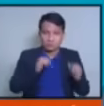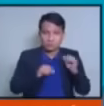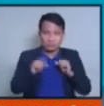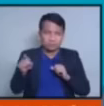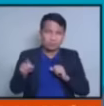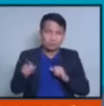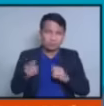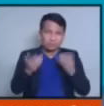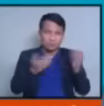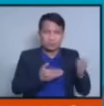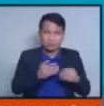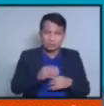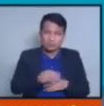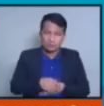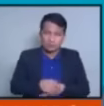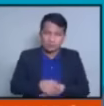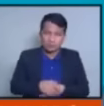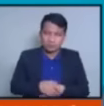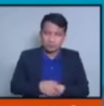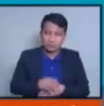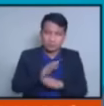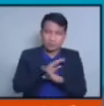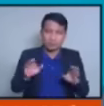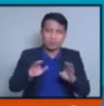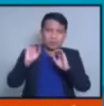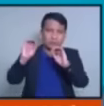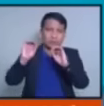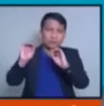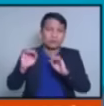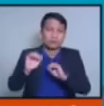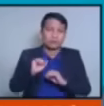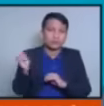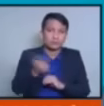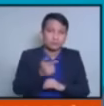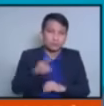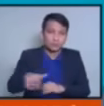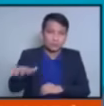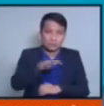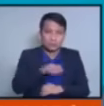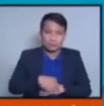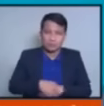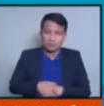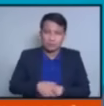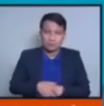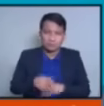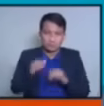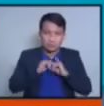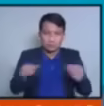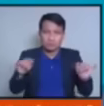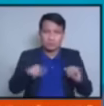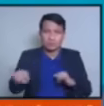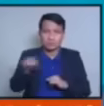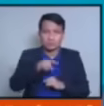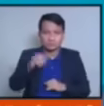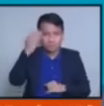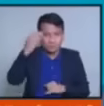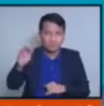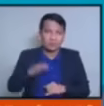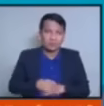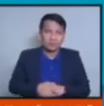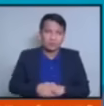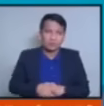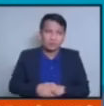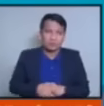sila. Sir, para ma-educate ka lang at sa lahat ng mga taong katulad mo na hindi